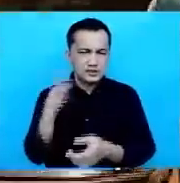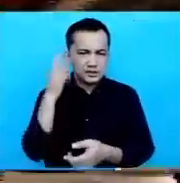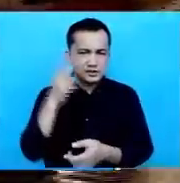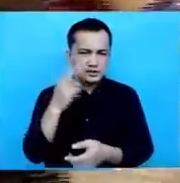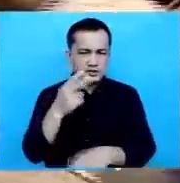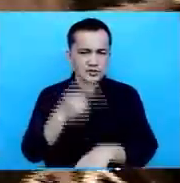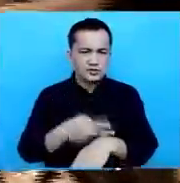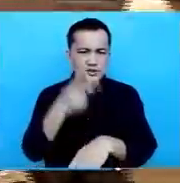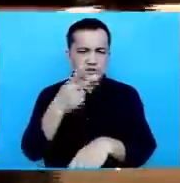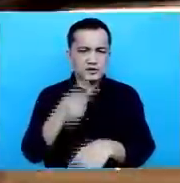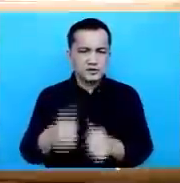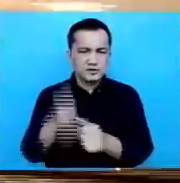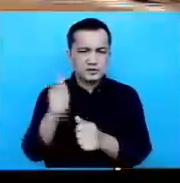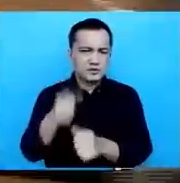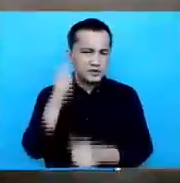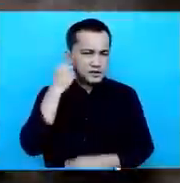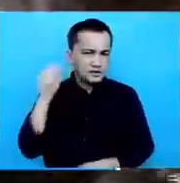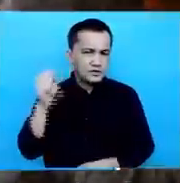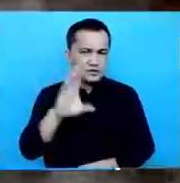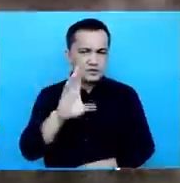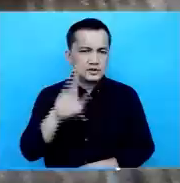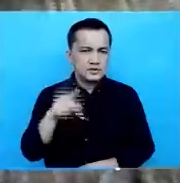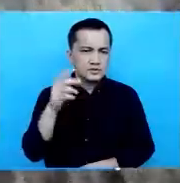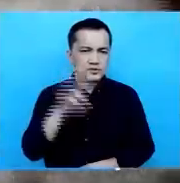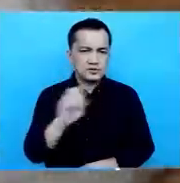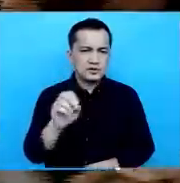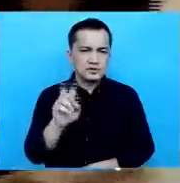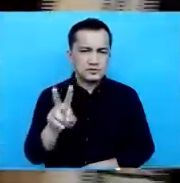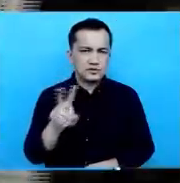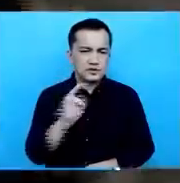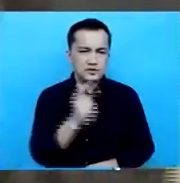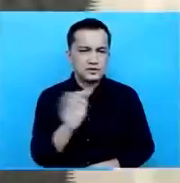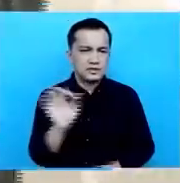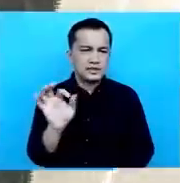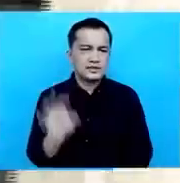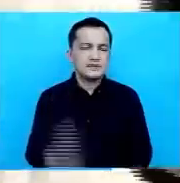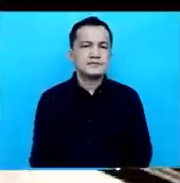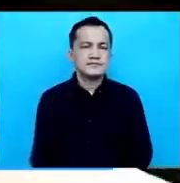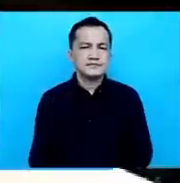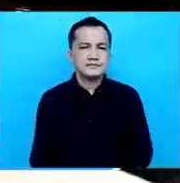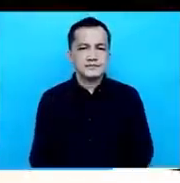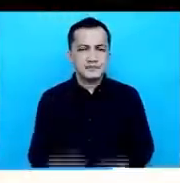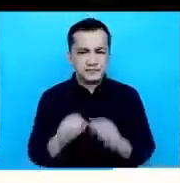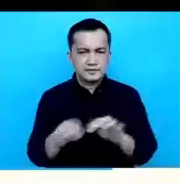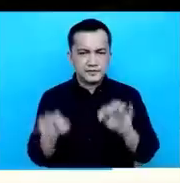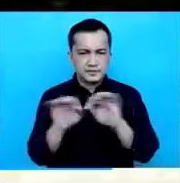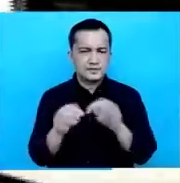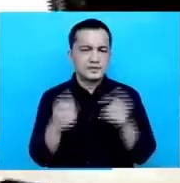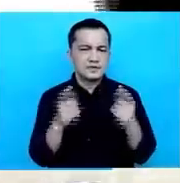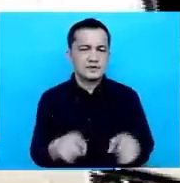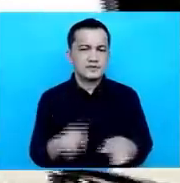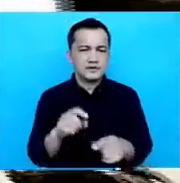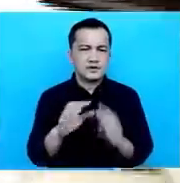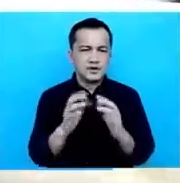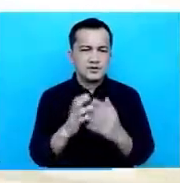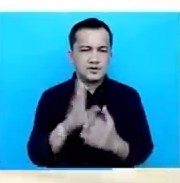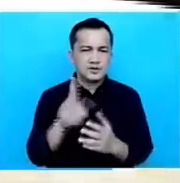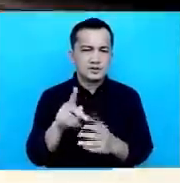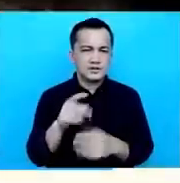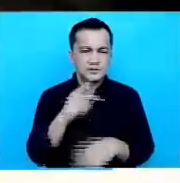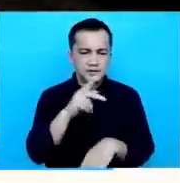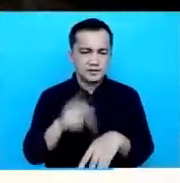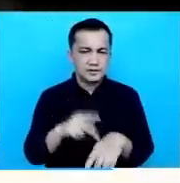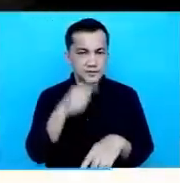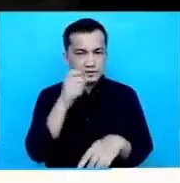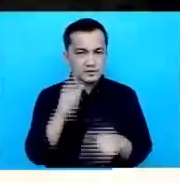silver medal sa World Cup noong 2002 at 2019. Importante raw na maganap ang World Cup sa Pilipinas gawa ng malaki